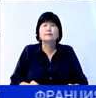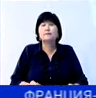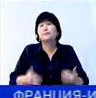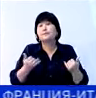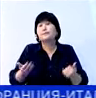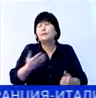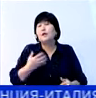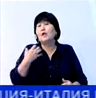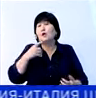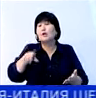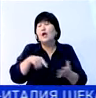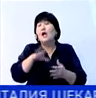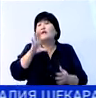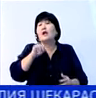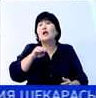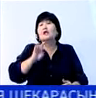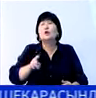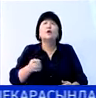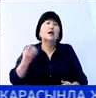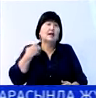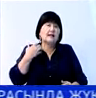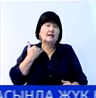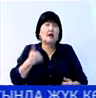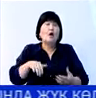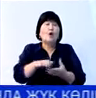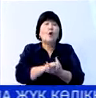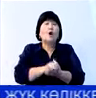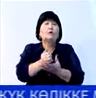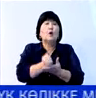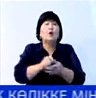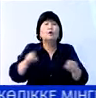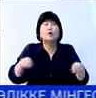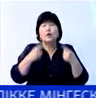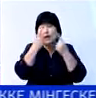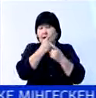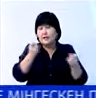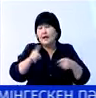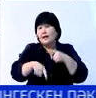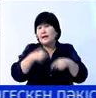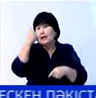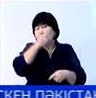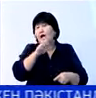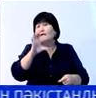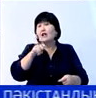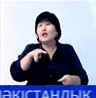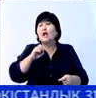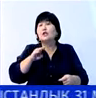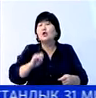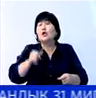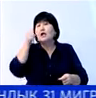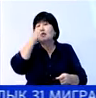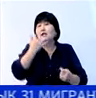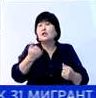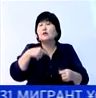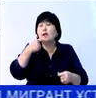Бүгін біз Қызылорда қаласында волонтер қызларда қоғамдық қорының құрылғандығы туралы жарияладық. Келесі жылы волонтерлар жылы деп